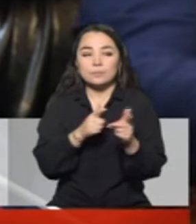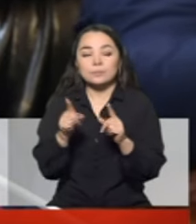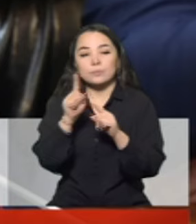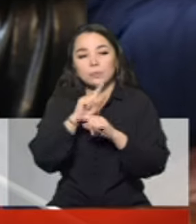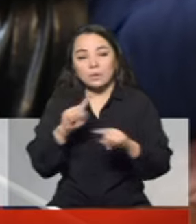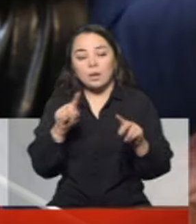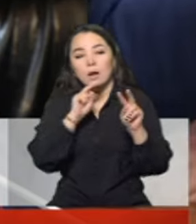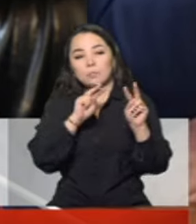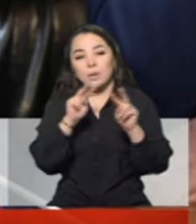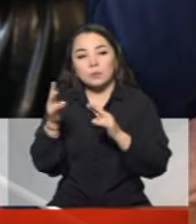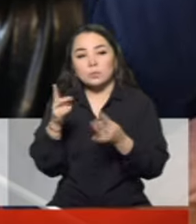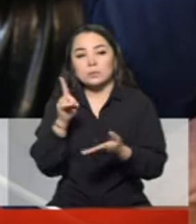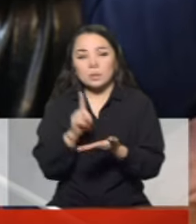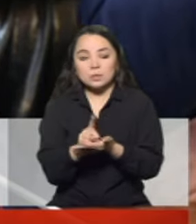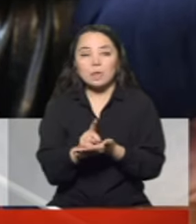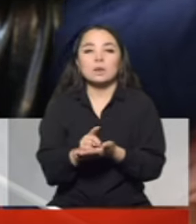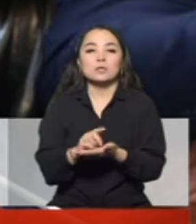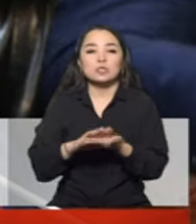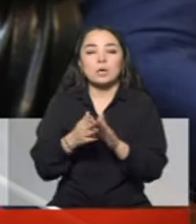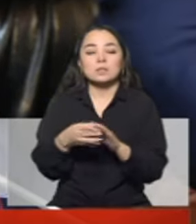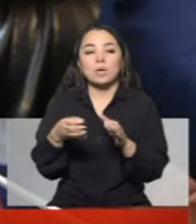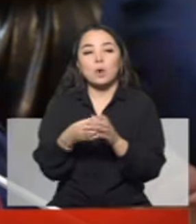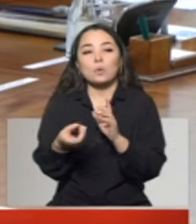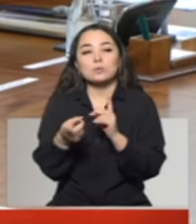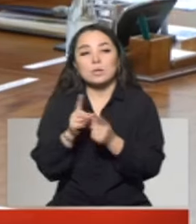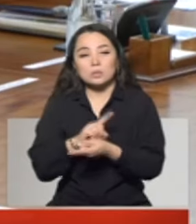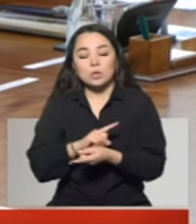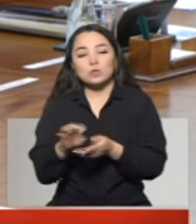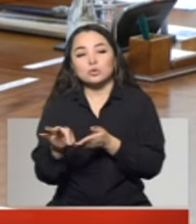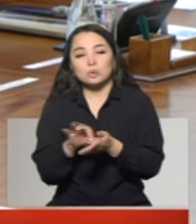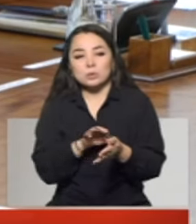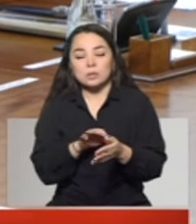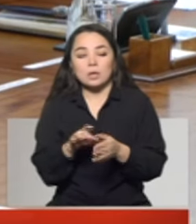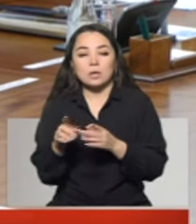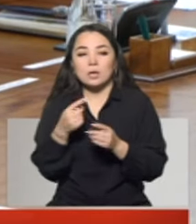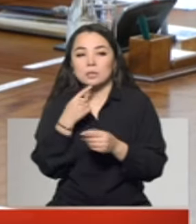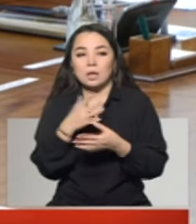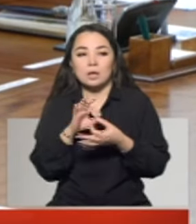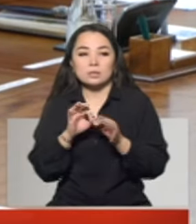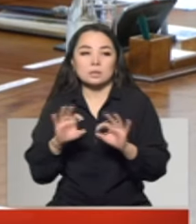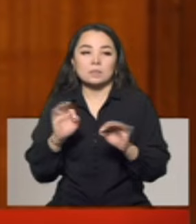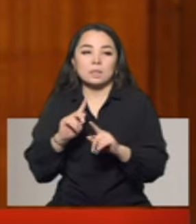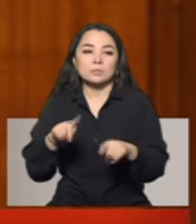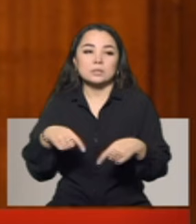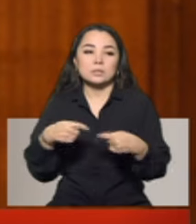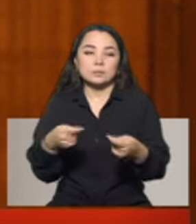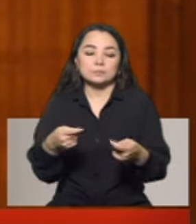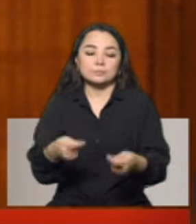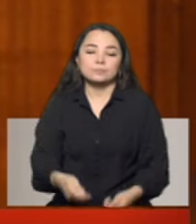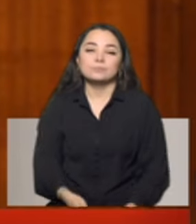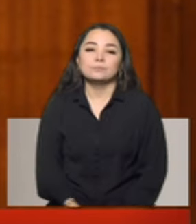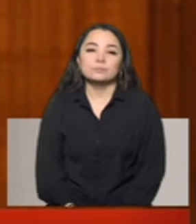ерекше бақылауда ұстау және жағдайдың өзгеру туралы шұғыл баяндауды тапсырды.